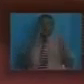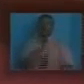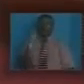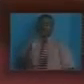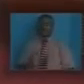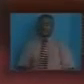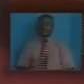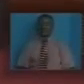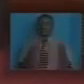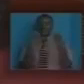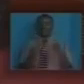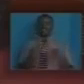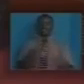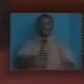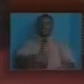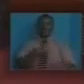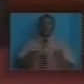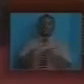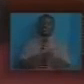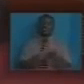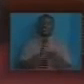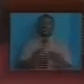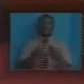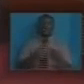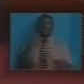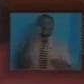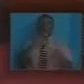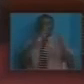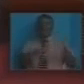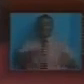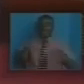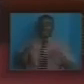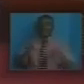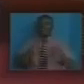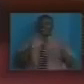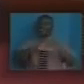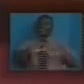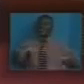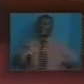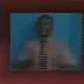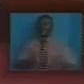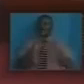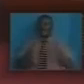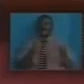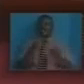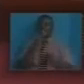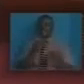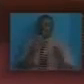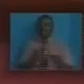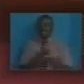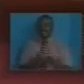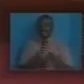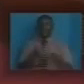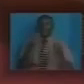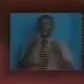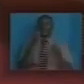aidha Sasa Kuna hofu ya msingi kwamba hata majaji wetu wana wasi salama sana ama taarifa za hivi karibuni za